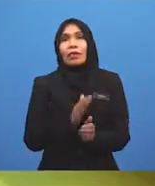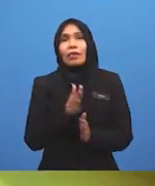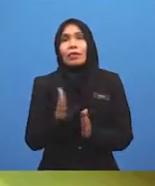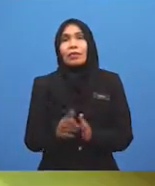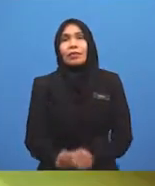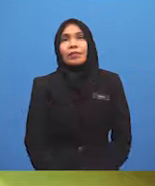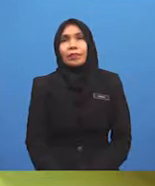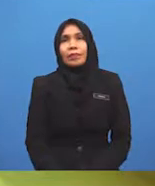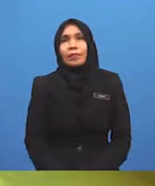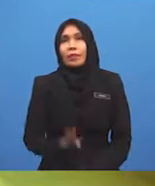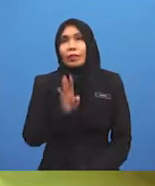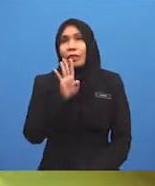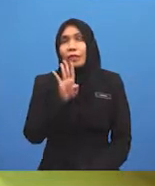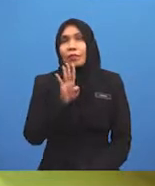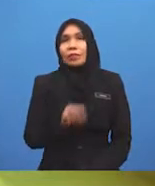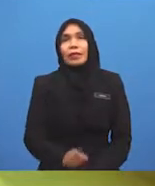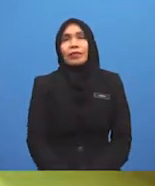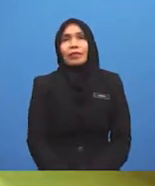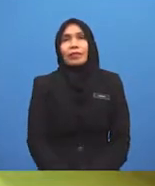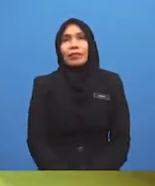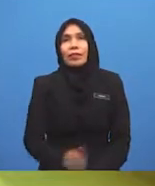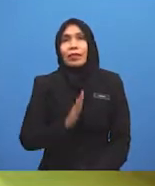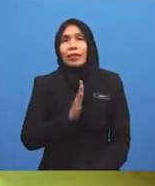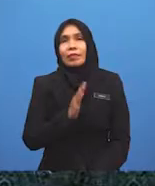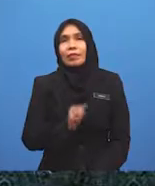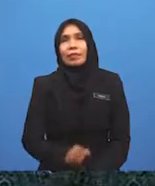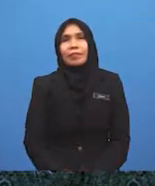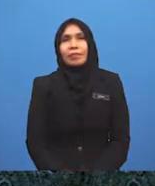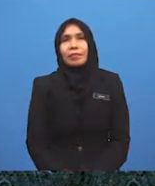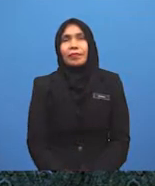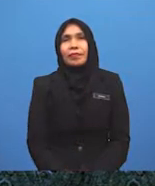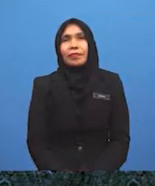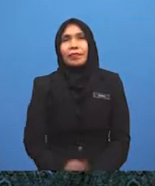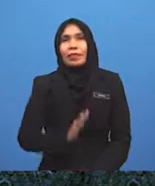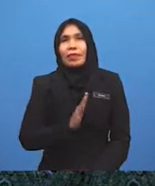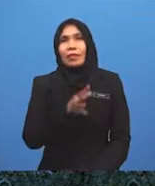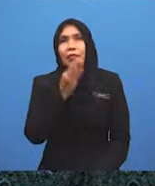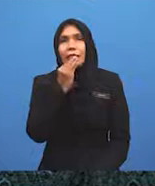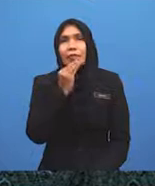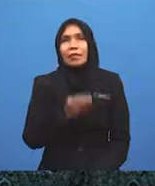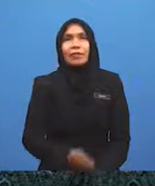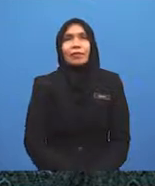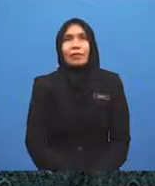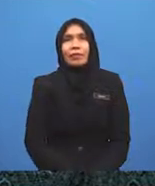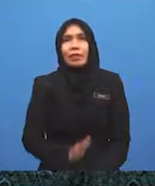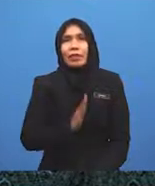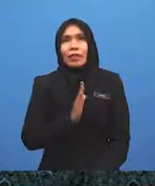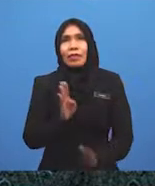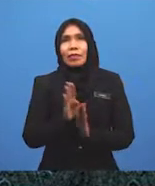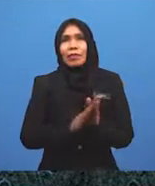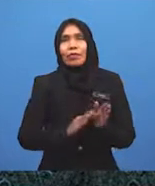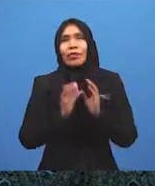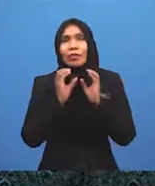Terdapat 4 adab yang kita akan belajar hari ini. Adab makan, adab